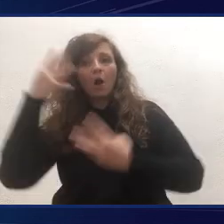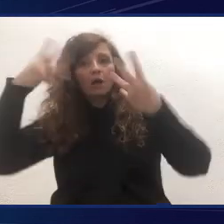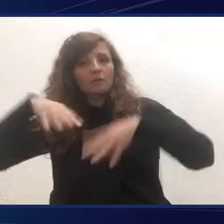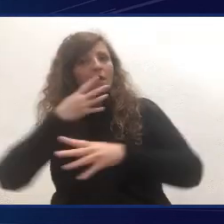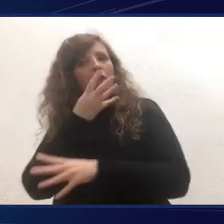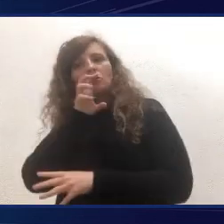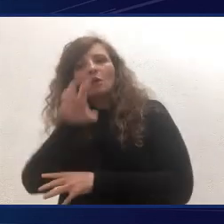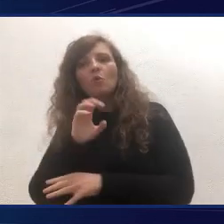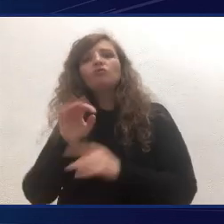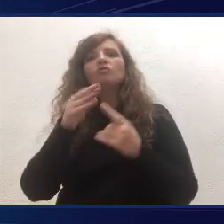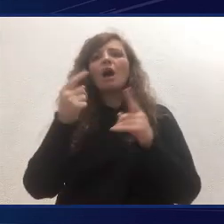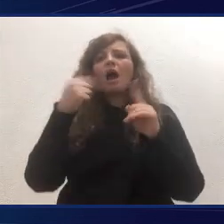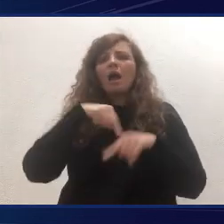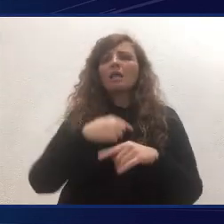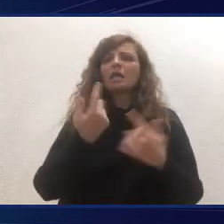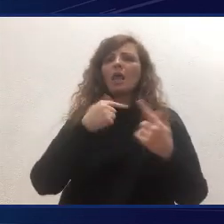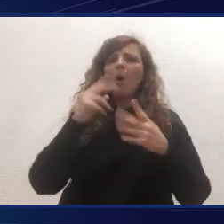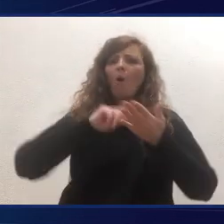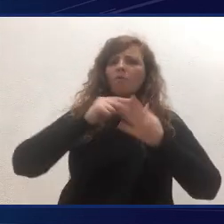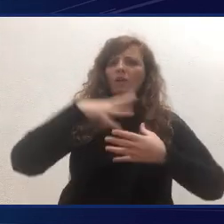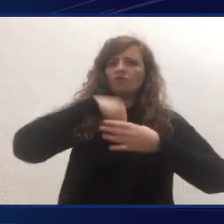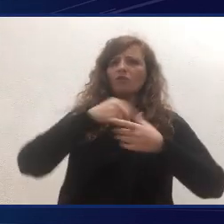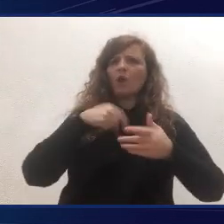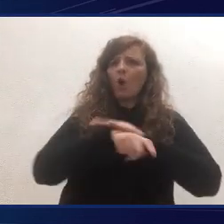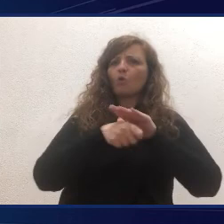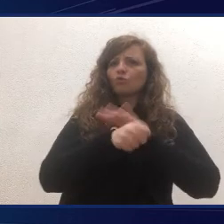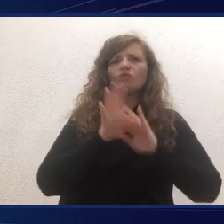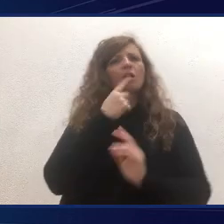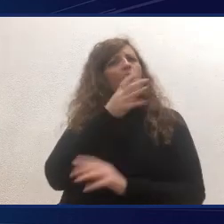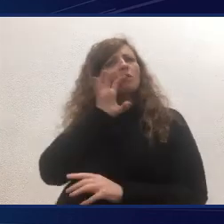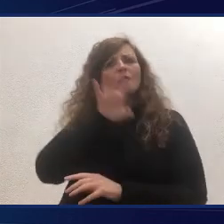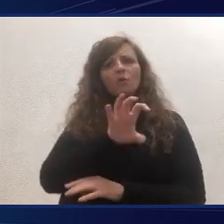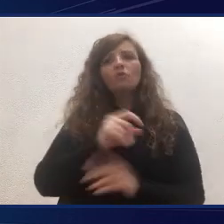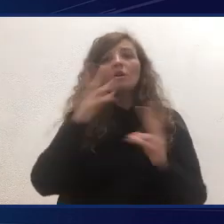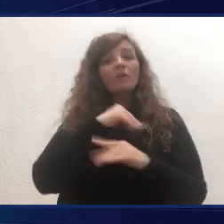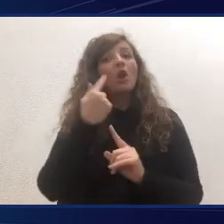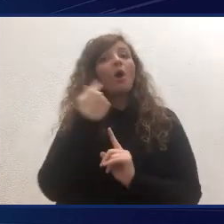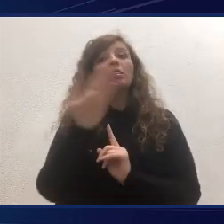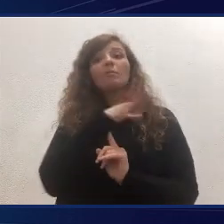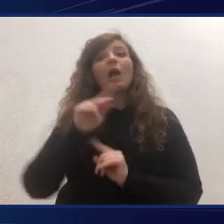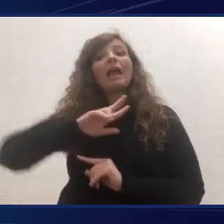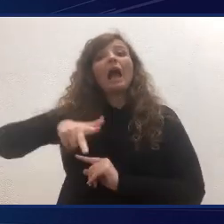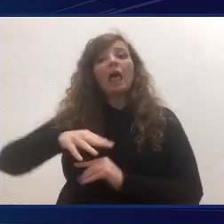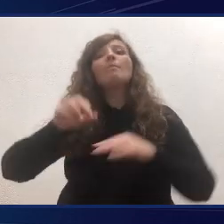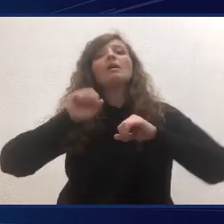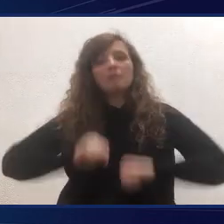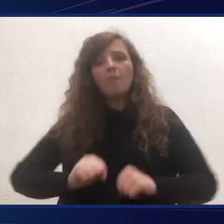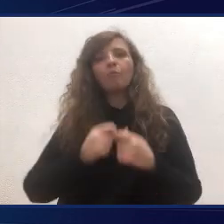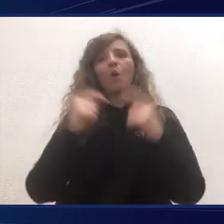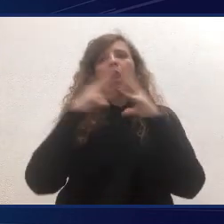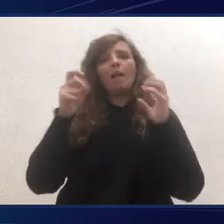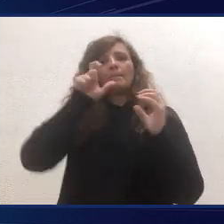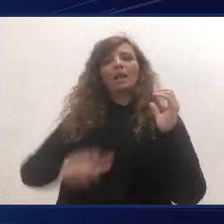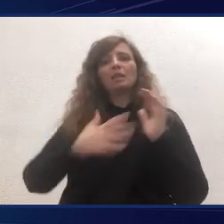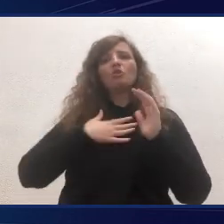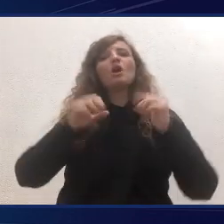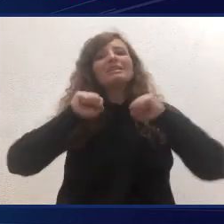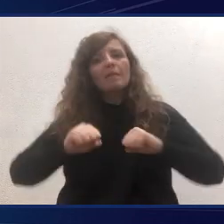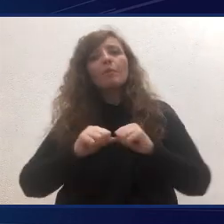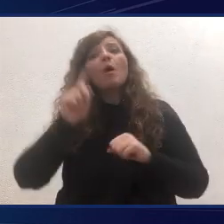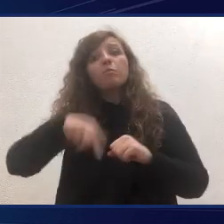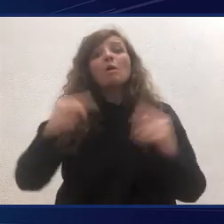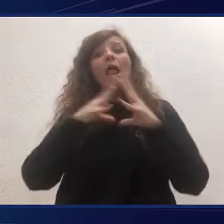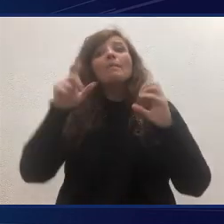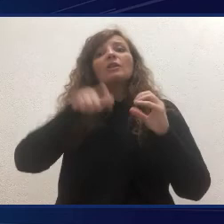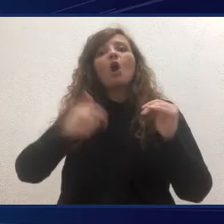criminalità organizzata, ho denunciato i colletti bianchi. In Calabria ho dimostrato che si può essere imprenditori, ma soprattutto ho dimostrato